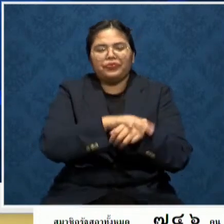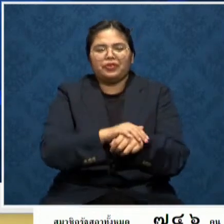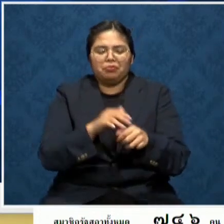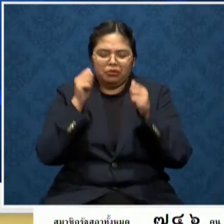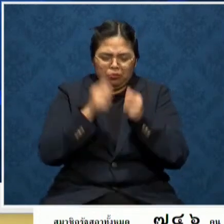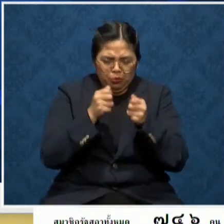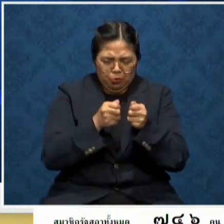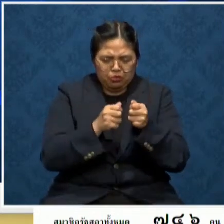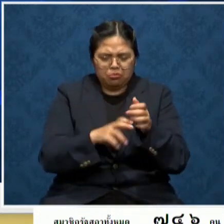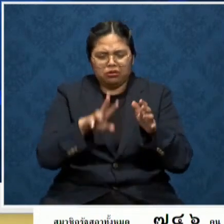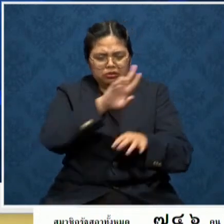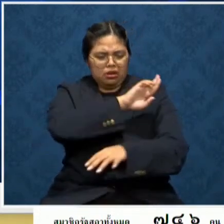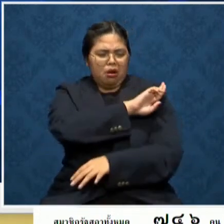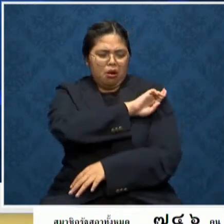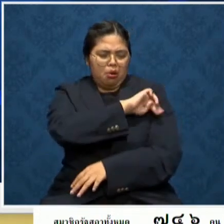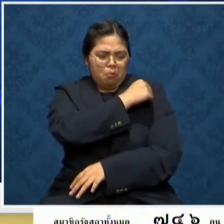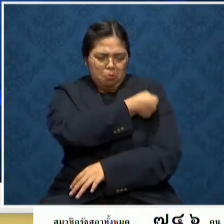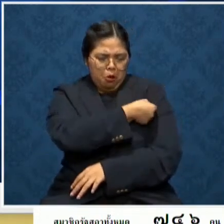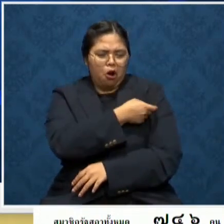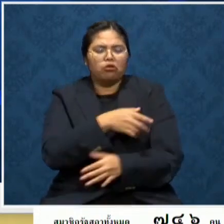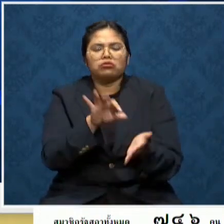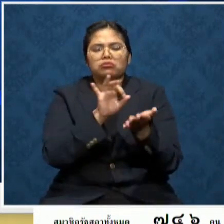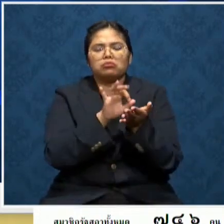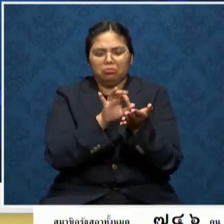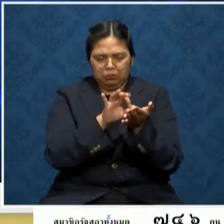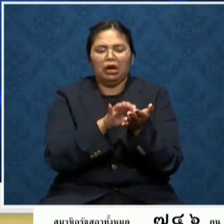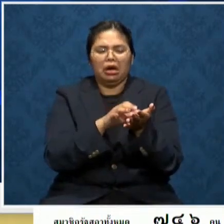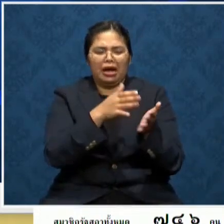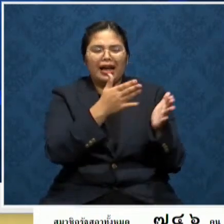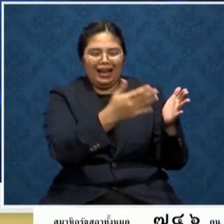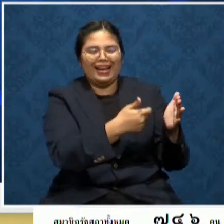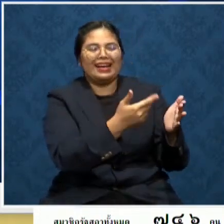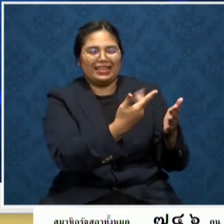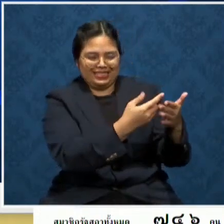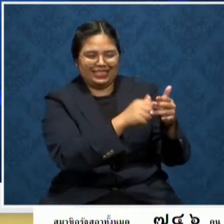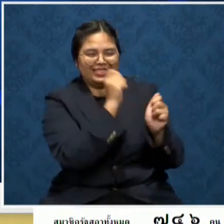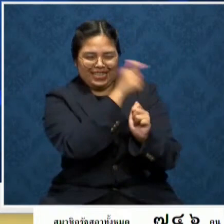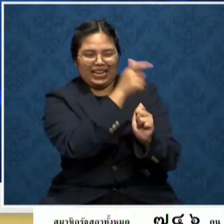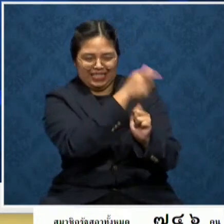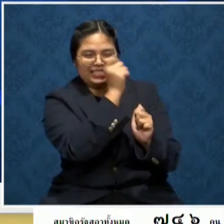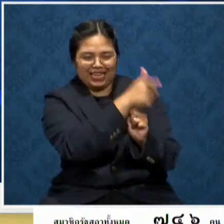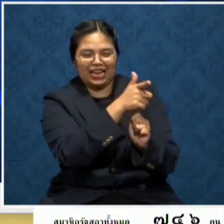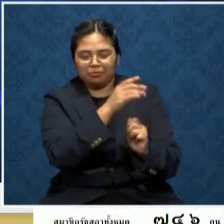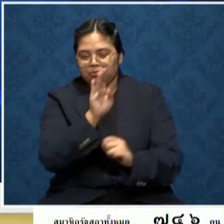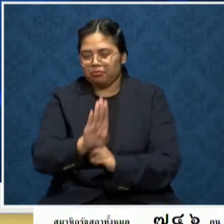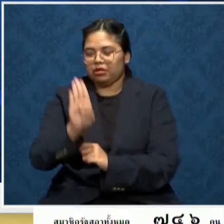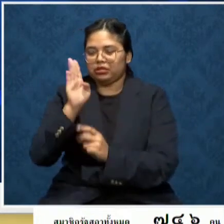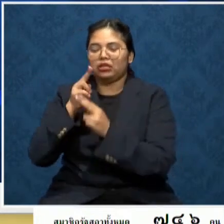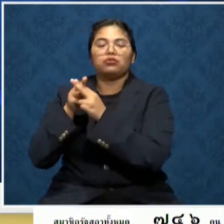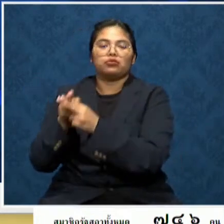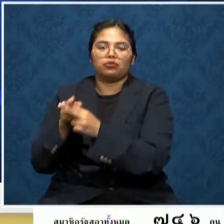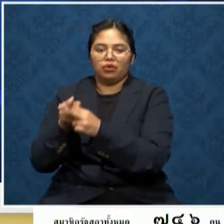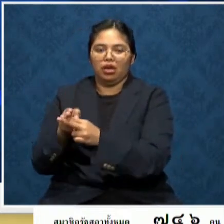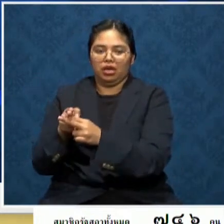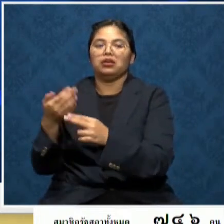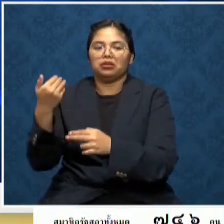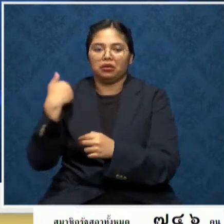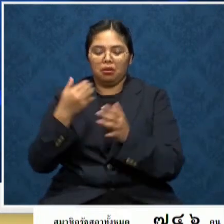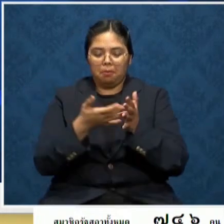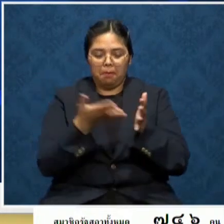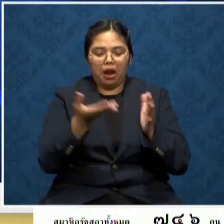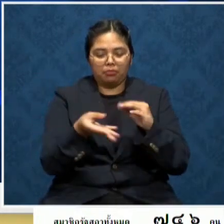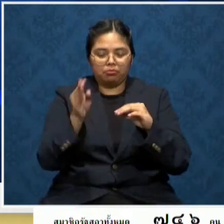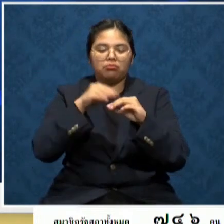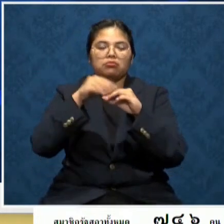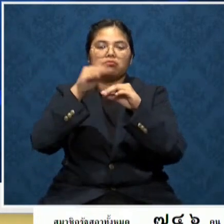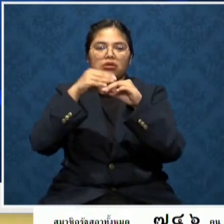แข่งตัวกันซอบคระกอนจะภากระทย์เพิมมากคanesคนที่เหลอใระบบจะน้อยลงคุภาพกรัฐศาจะแย่ลงรัฐศผดพาuldมากขึ้